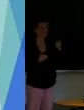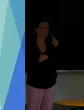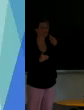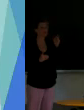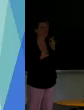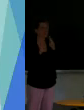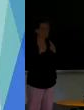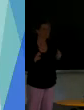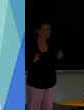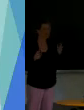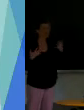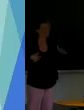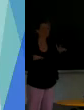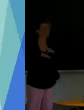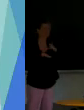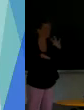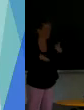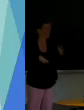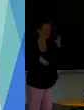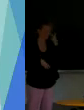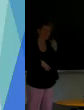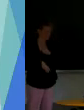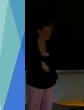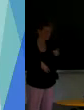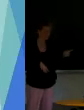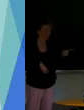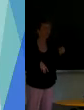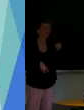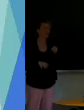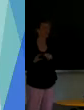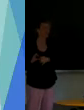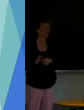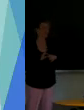e così via. È chiaro che questo ha un riflesso